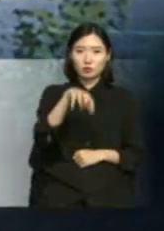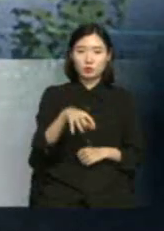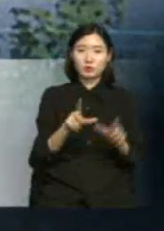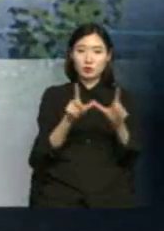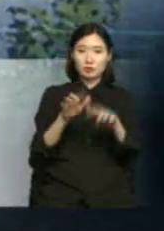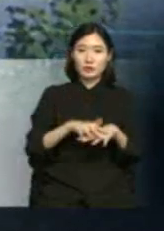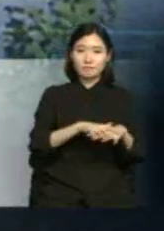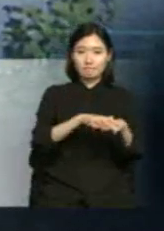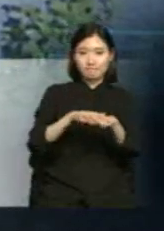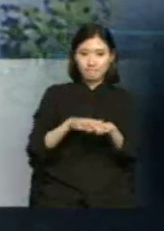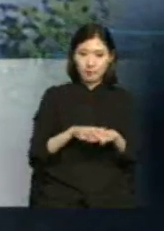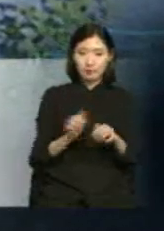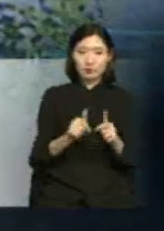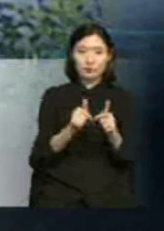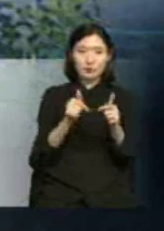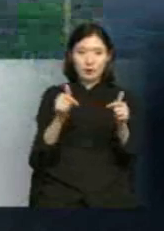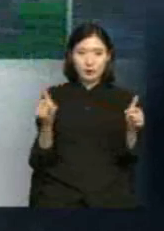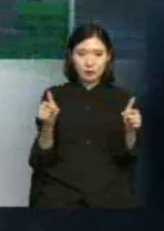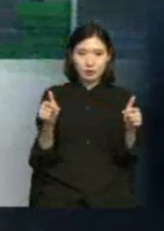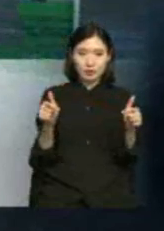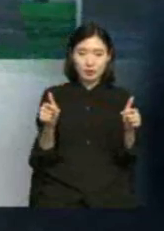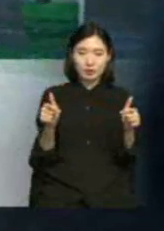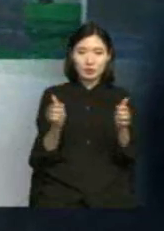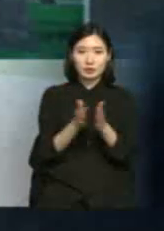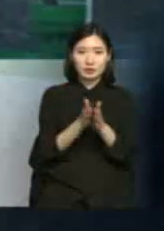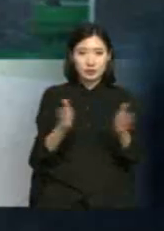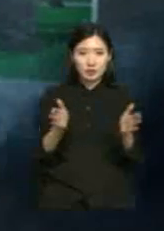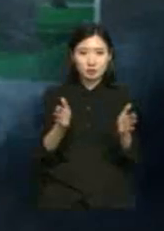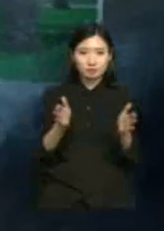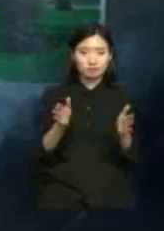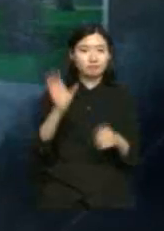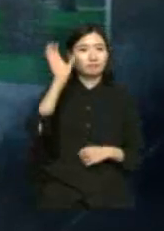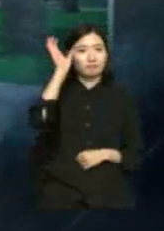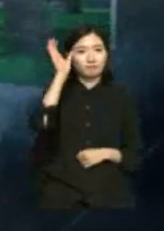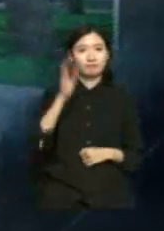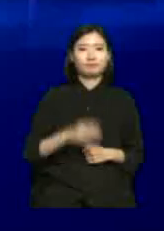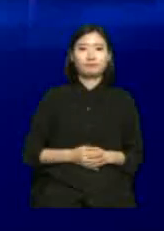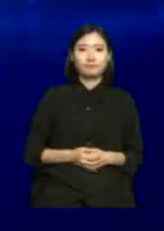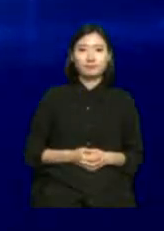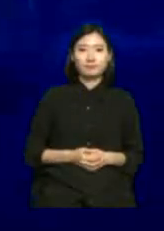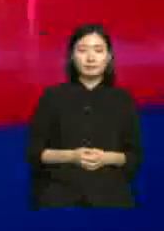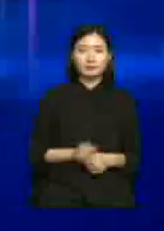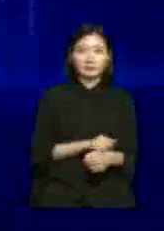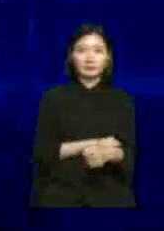인프라 확충에 신호탄이 될지 관심이 쏠립니다. 보도에 박영찬 기자입니다.